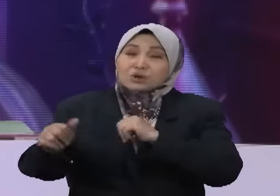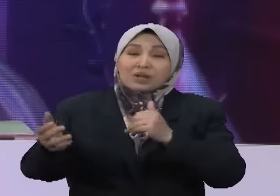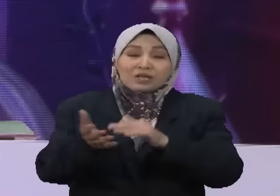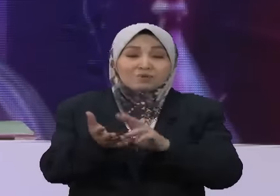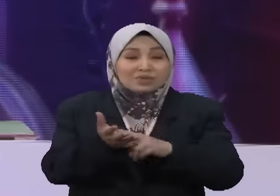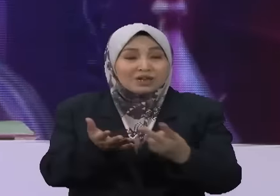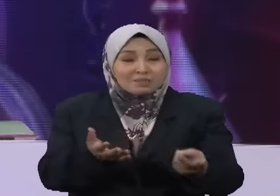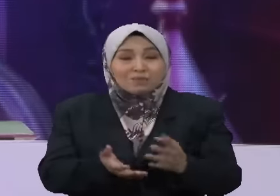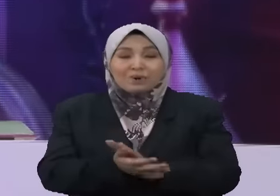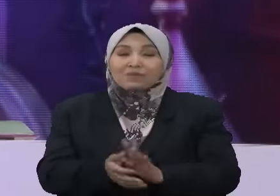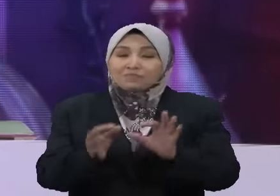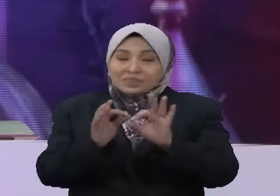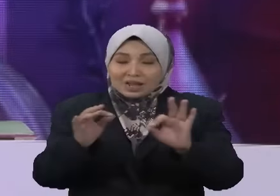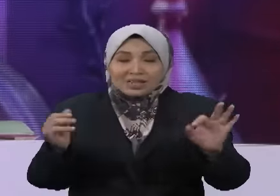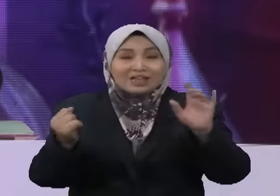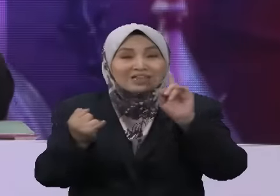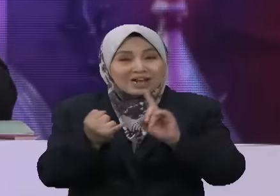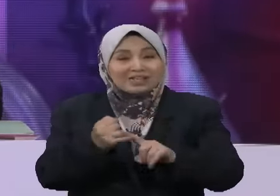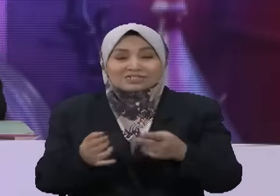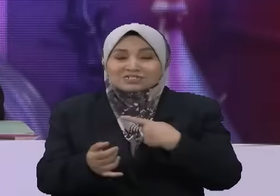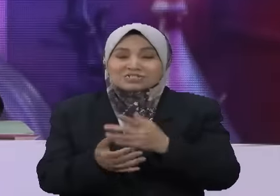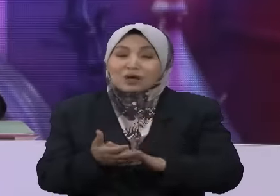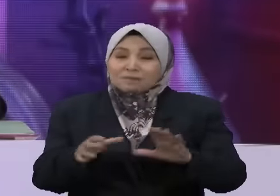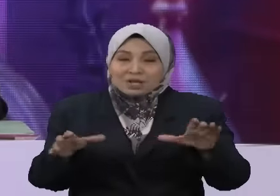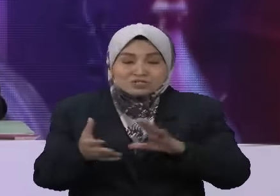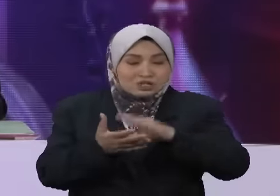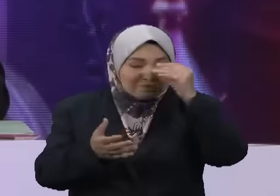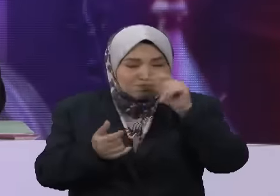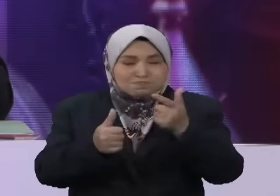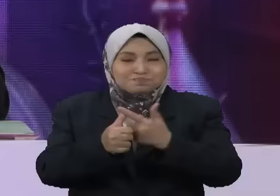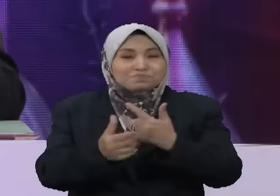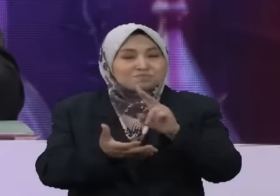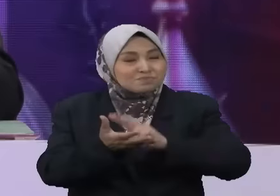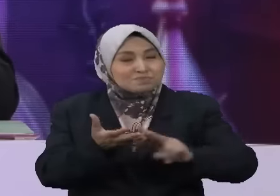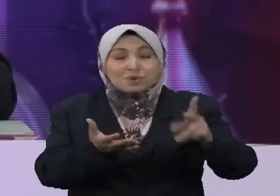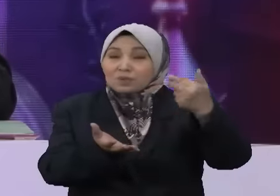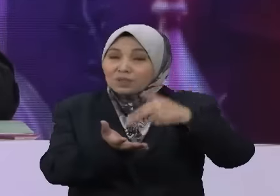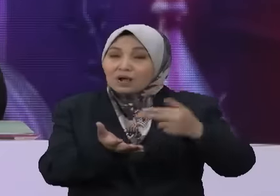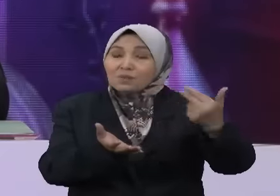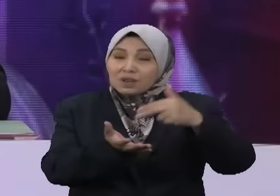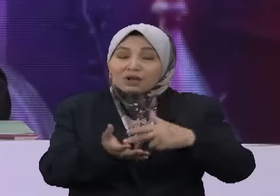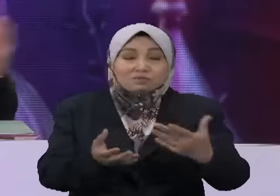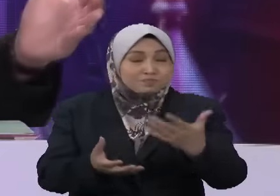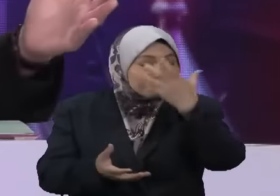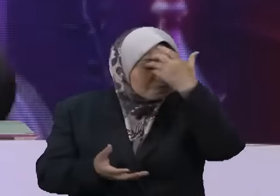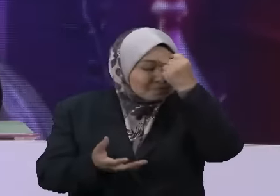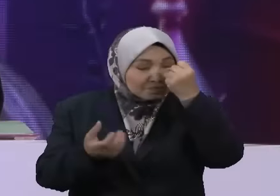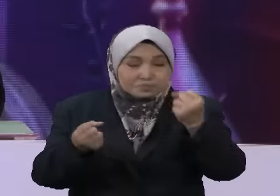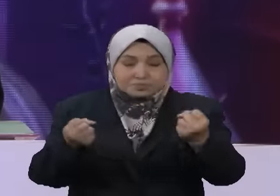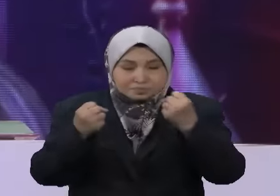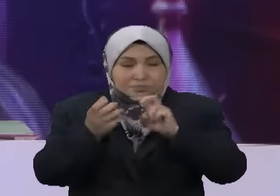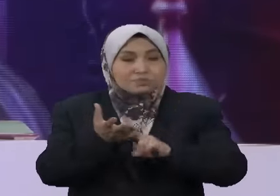ni kan ayatat terakhir tapi kita kita belajar dulu baca ulang-ulang bila ulang dah kuat dah hafal bila